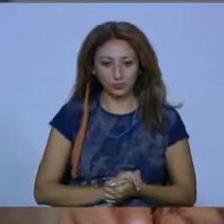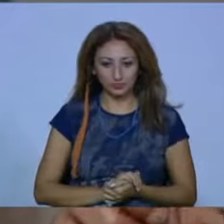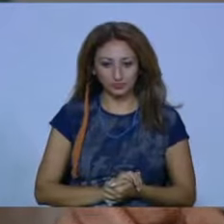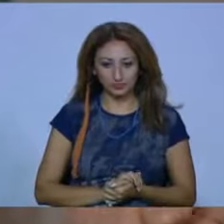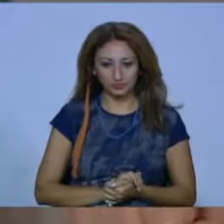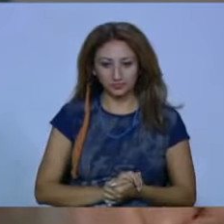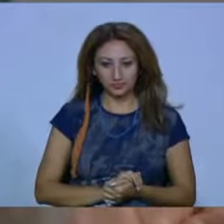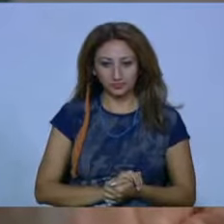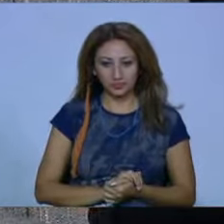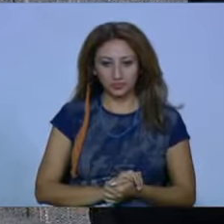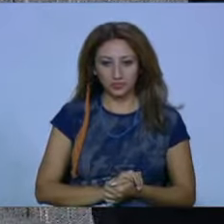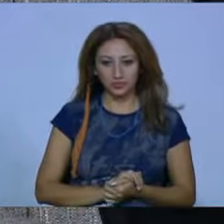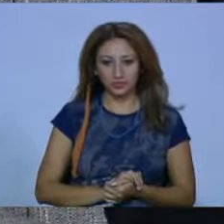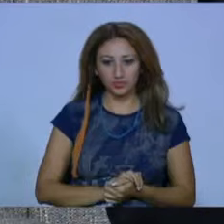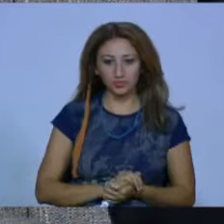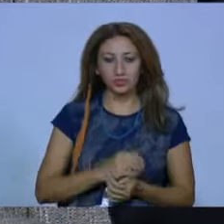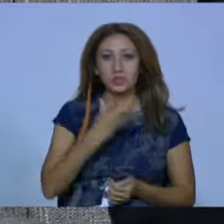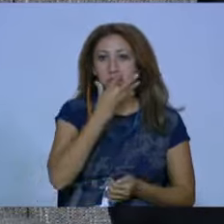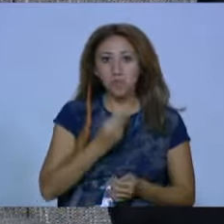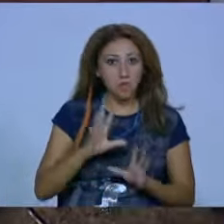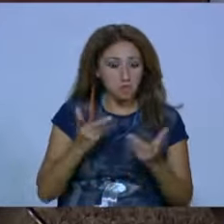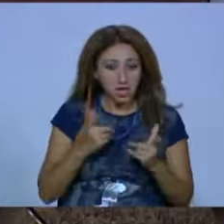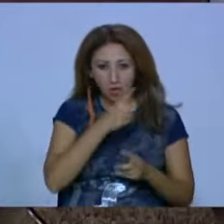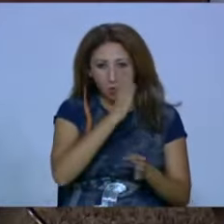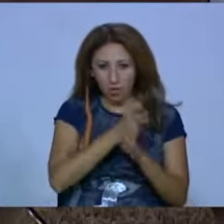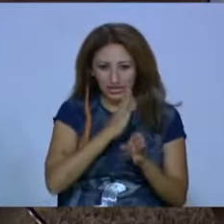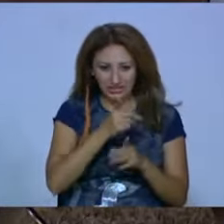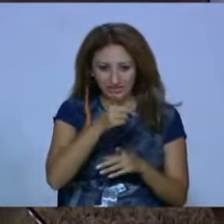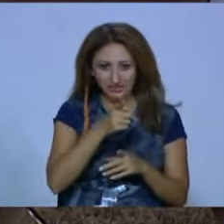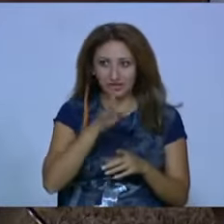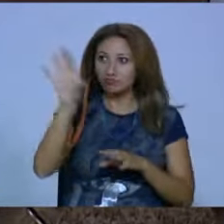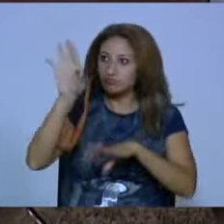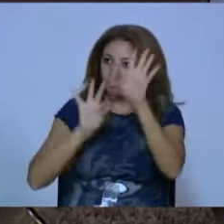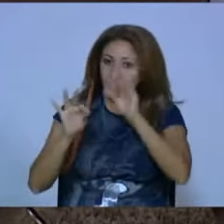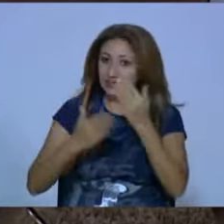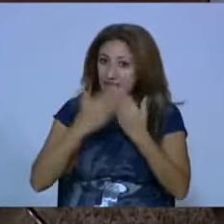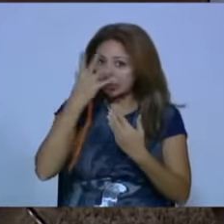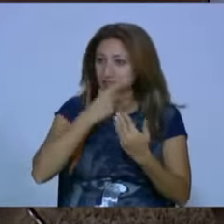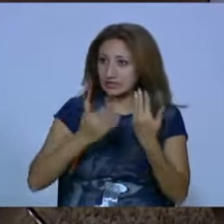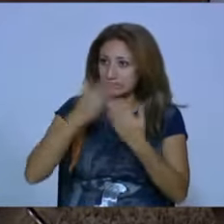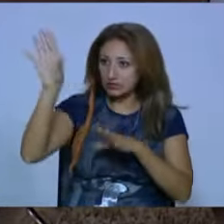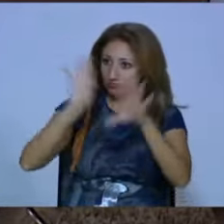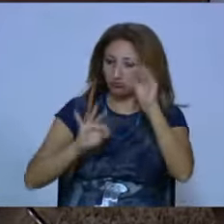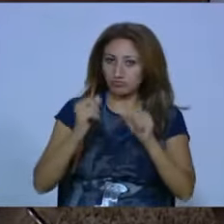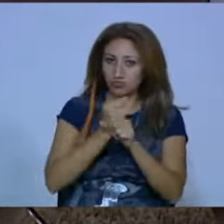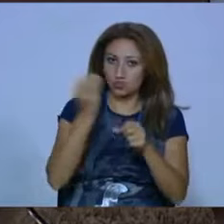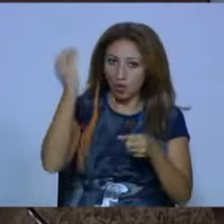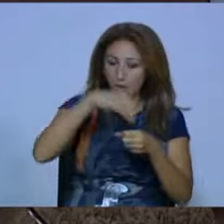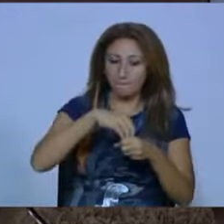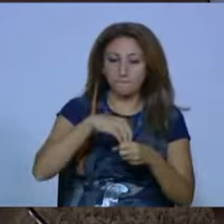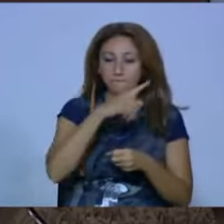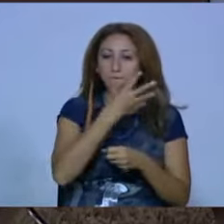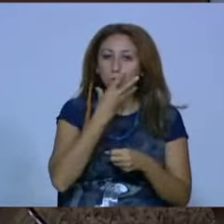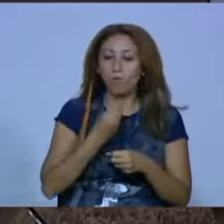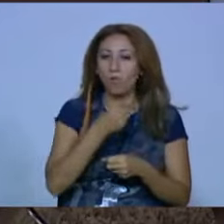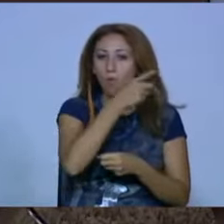اللي تبناهم على ولده علاء طلع محمد سعد. دول ولاده سعد سعد وحلمي وكريم. كريم برغم ان كريم كان له تجربه